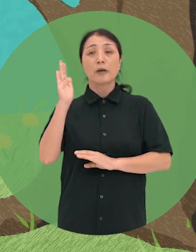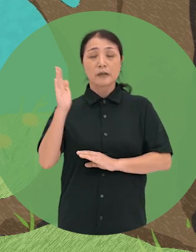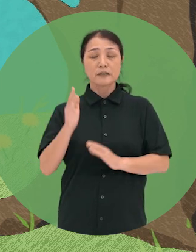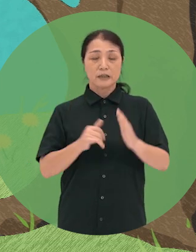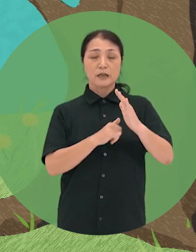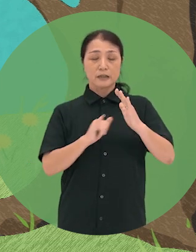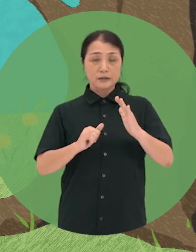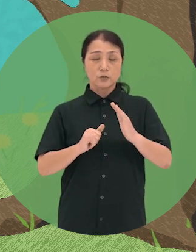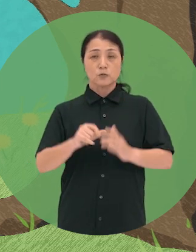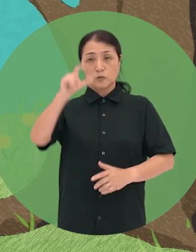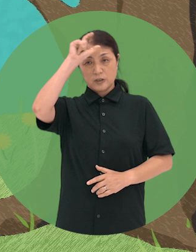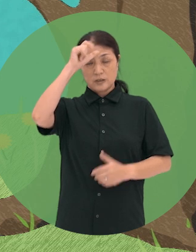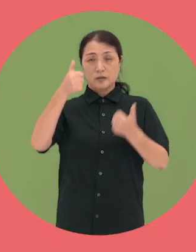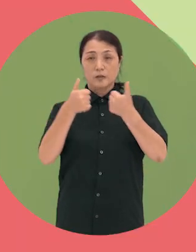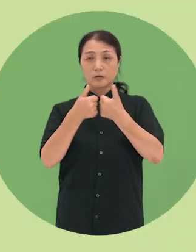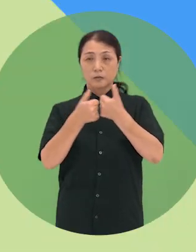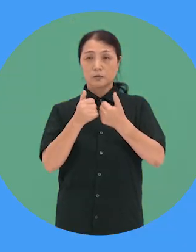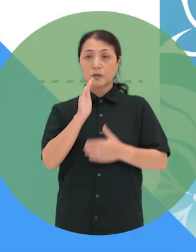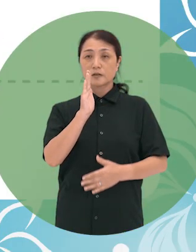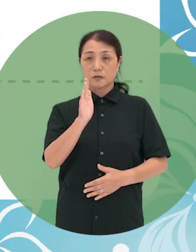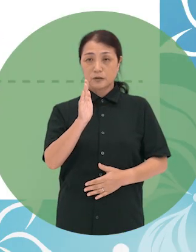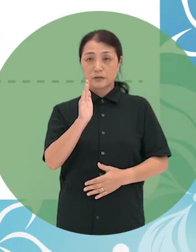くださいね。